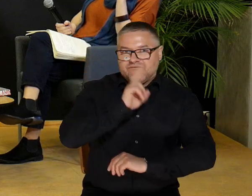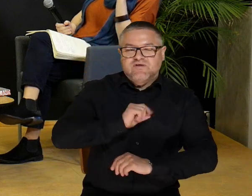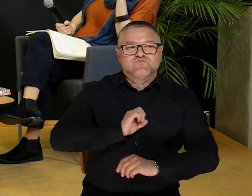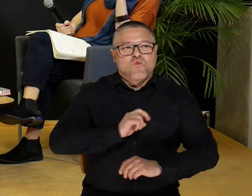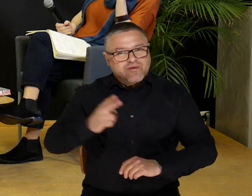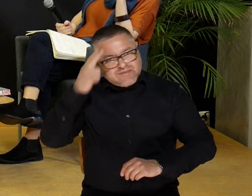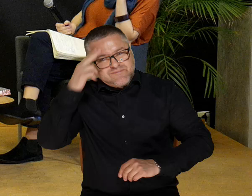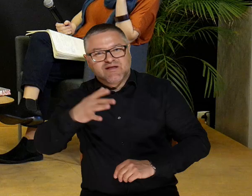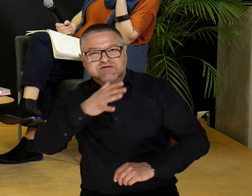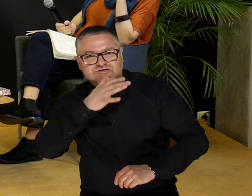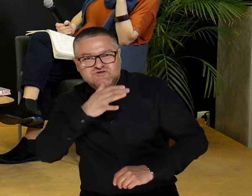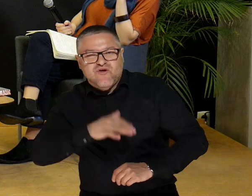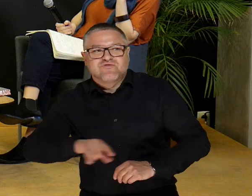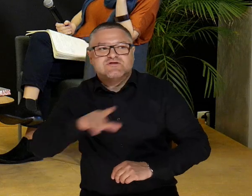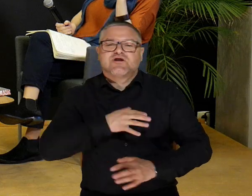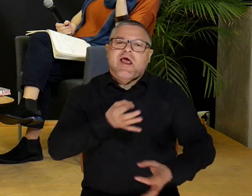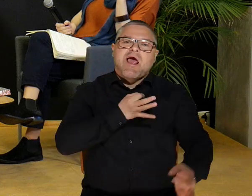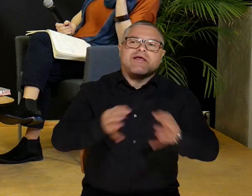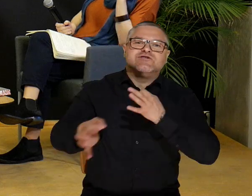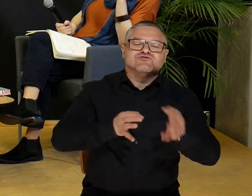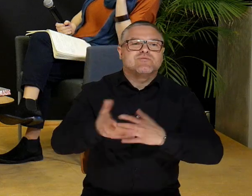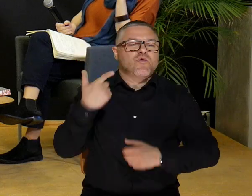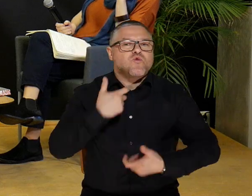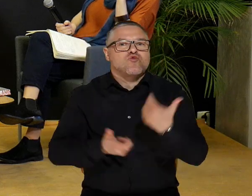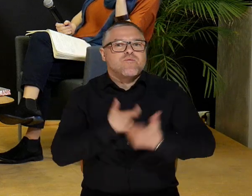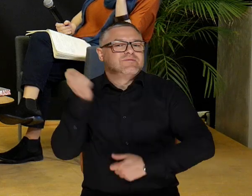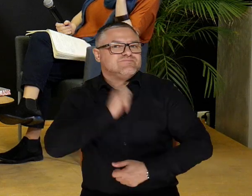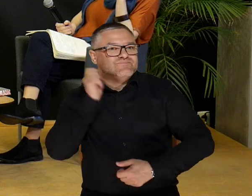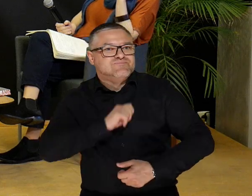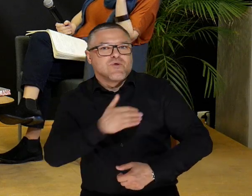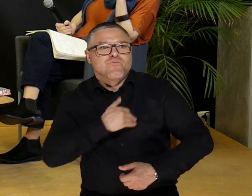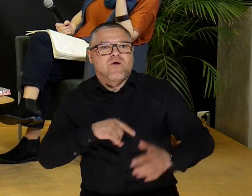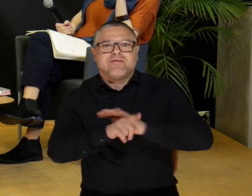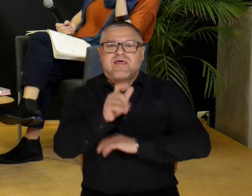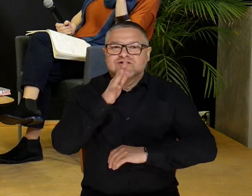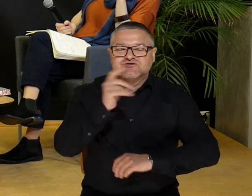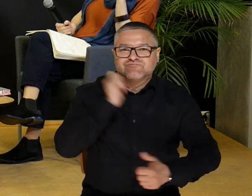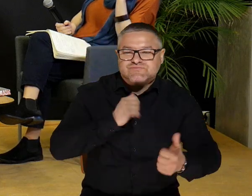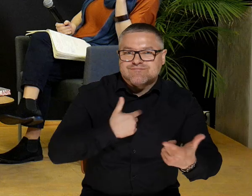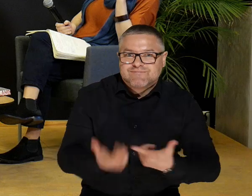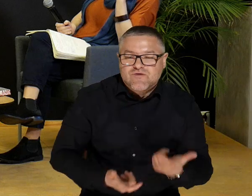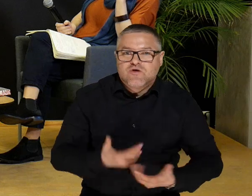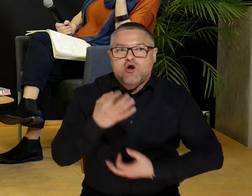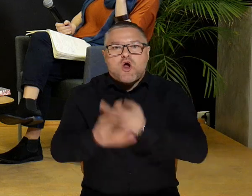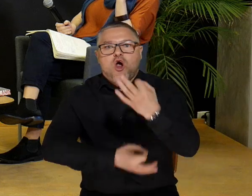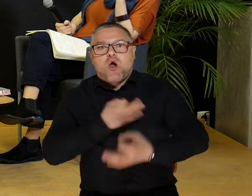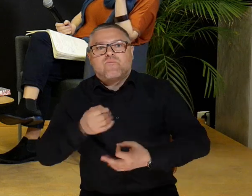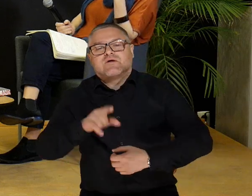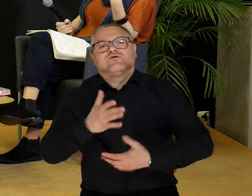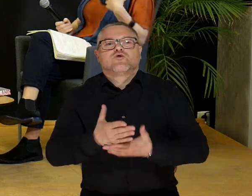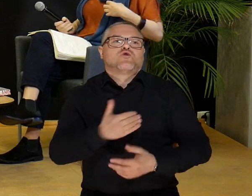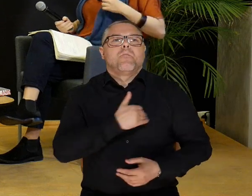traumę żydowską, czy próbuję przykryć na przykład historię zbrodni dokonywanych przez Polaków na Żydach opowiadaniem o tym, jak bardzo straumatyzowanym narodem są